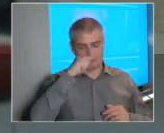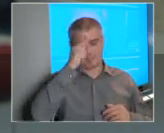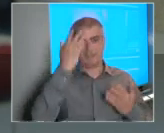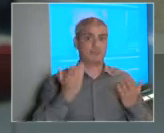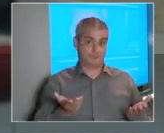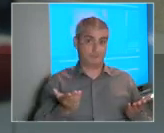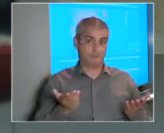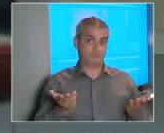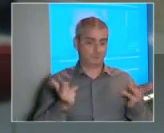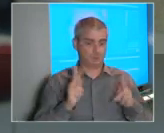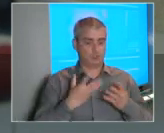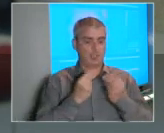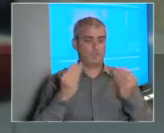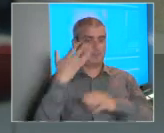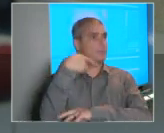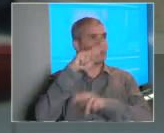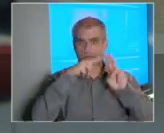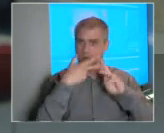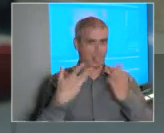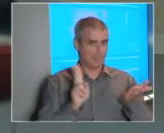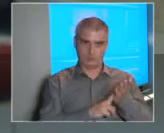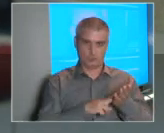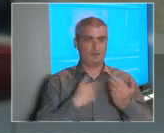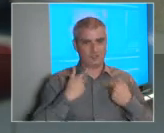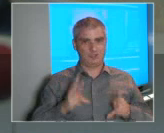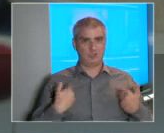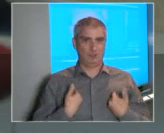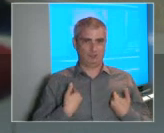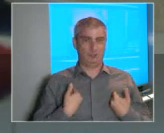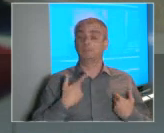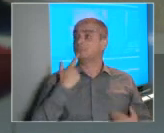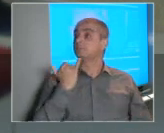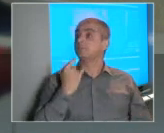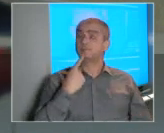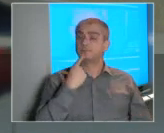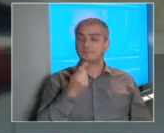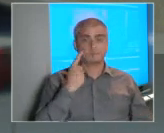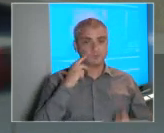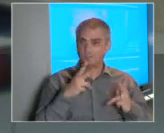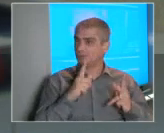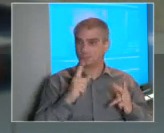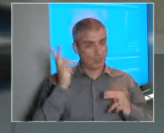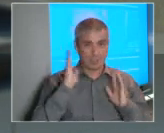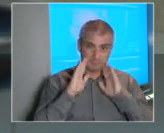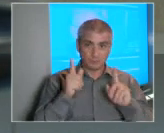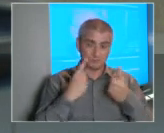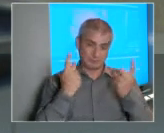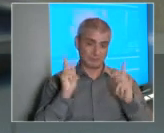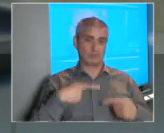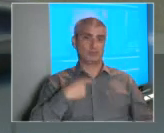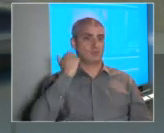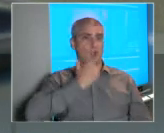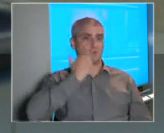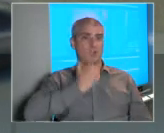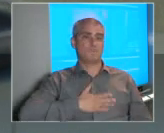בזה שיש הרבה מדינות בעולם שאין להם את הזכות הזאת ולנו יש אותה. איך אמרו בגששים, לא האמינו שזה יקרה, יש לי יום